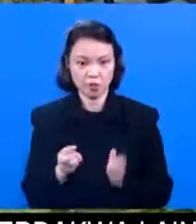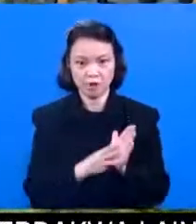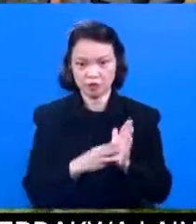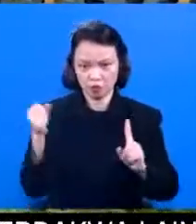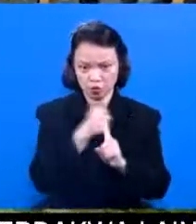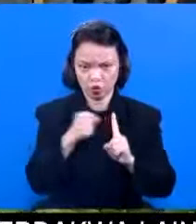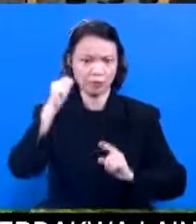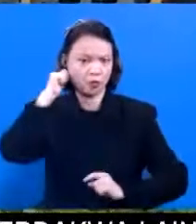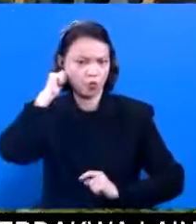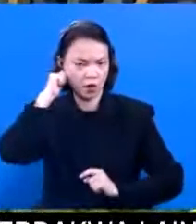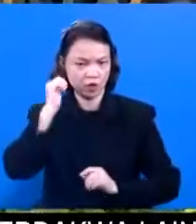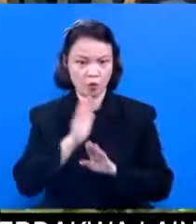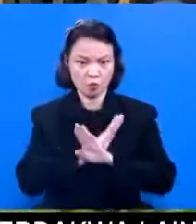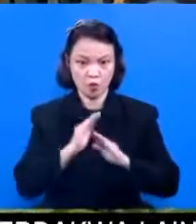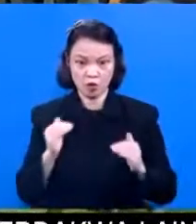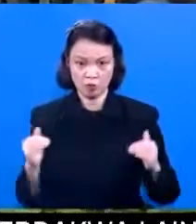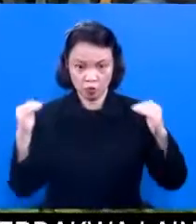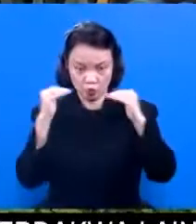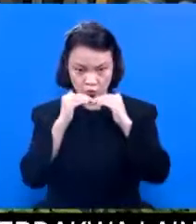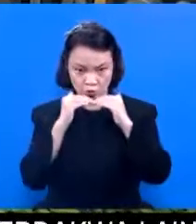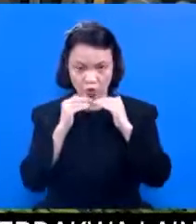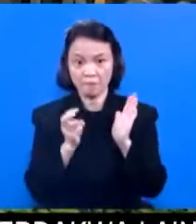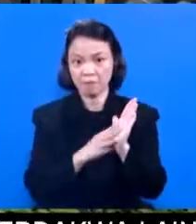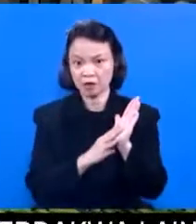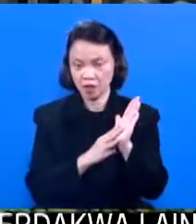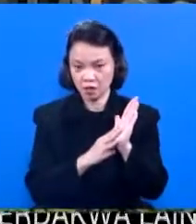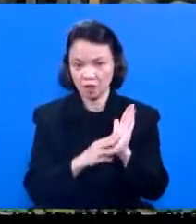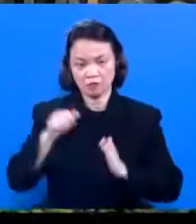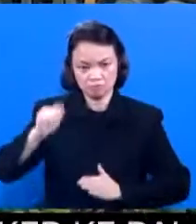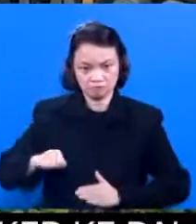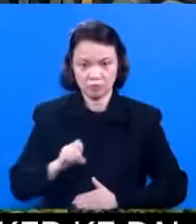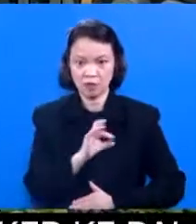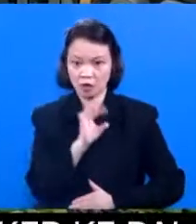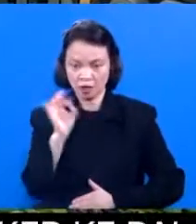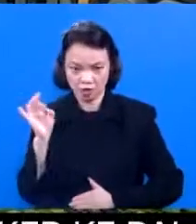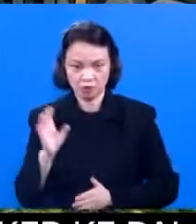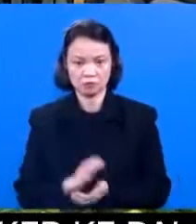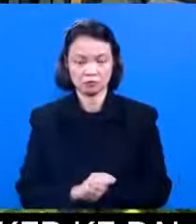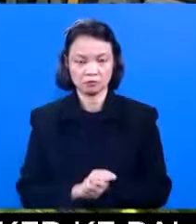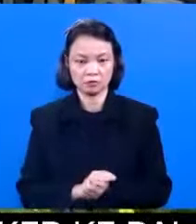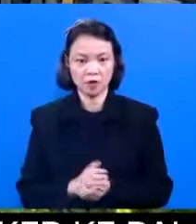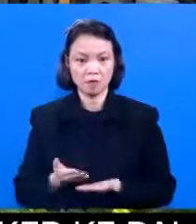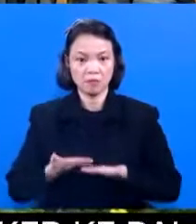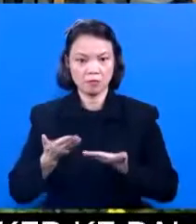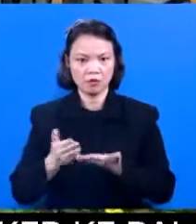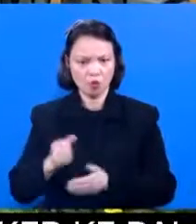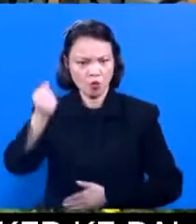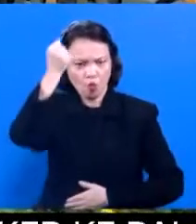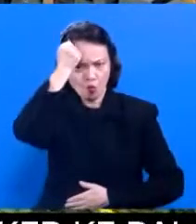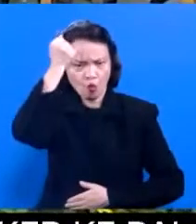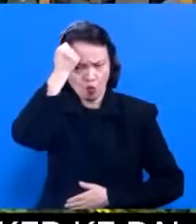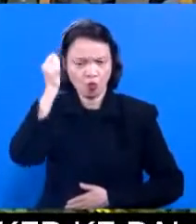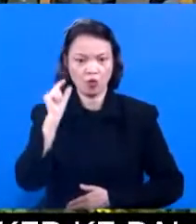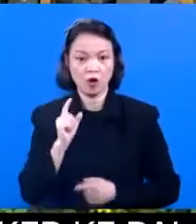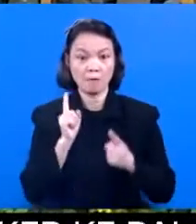kekerasan terhadap perempuan dipandang sama dengan kasus pidana lainnya di mata hukum agar memberikan efek jera bagi